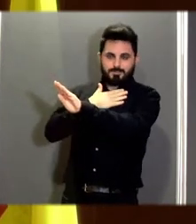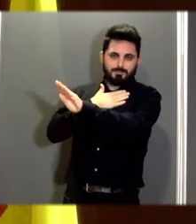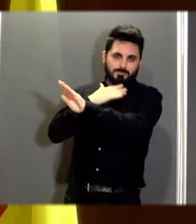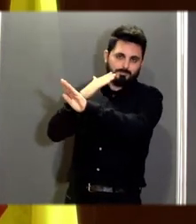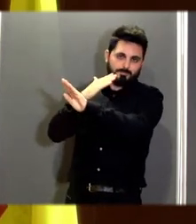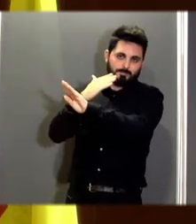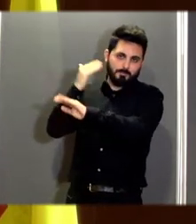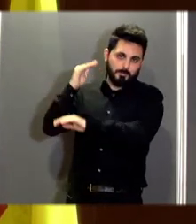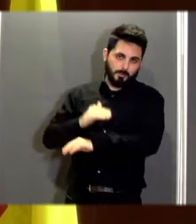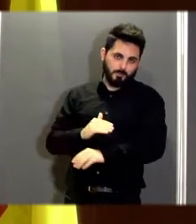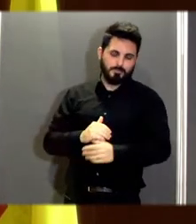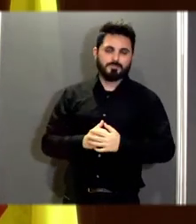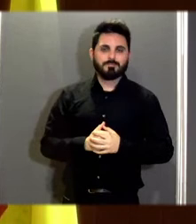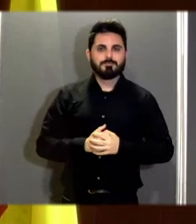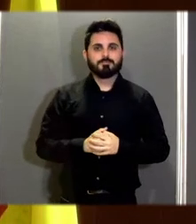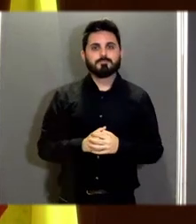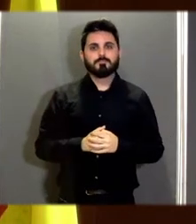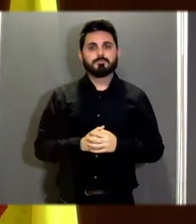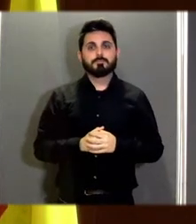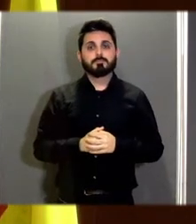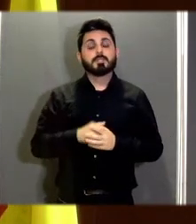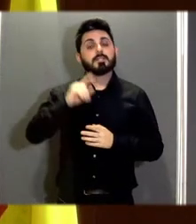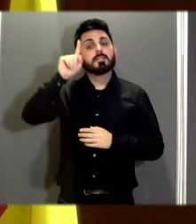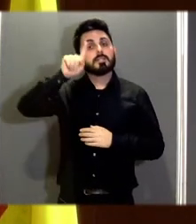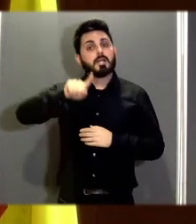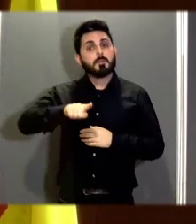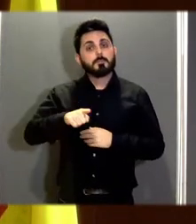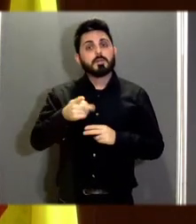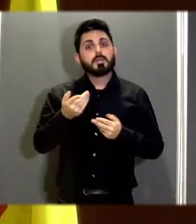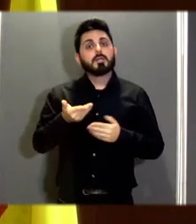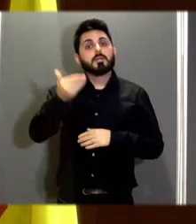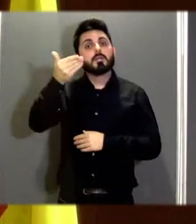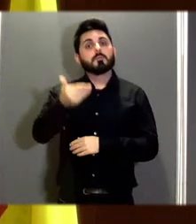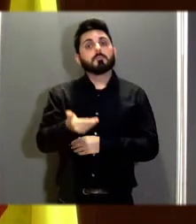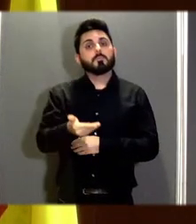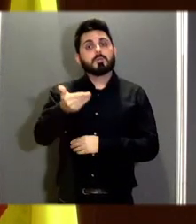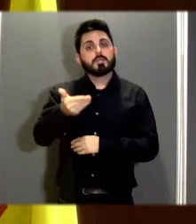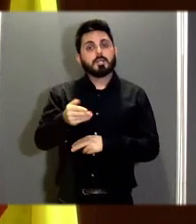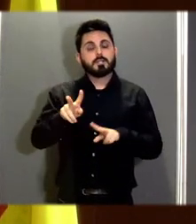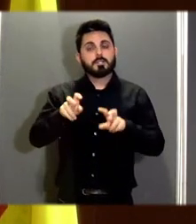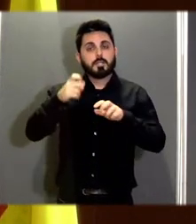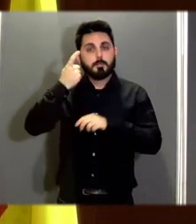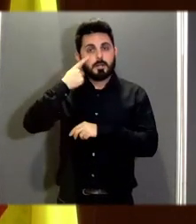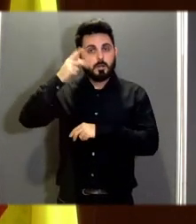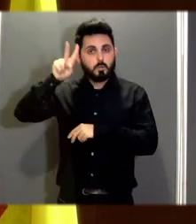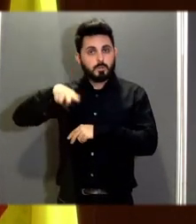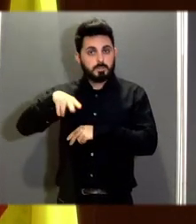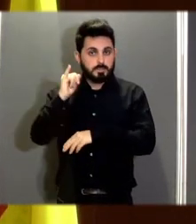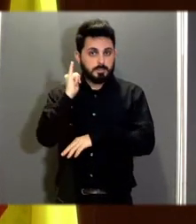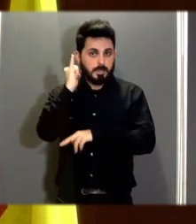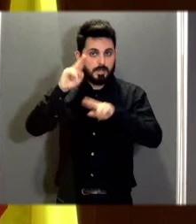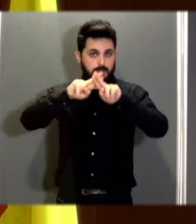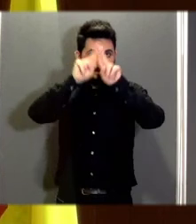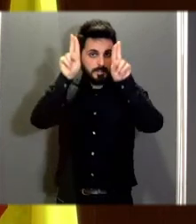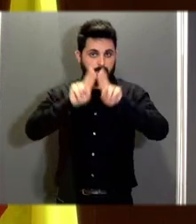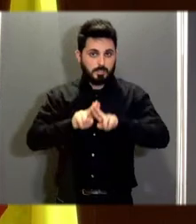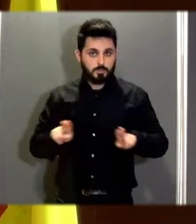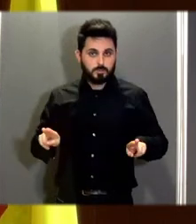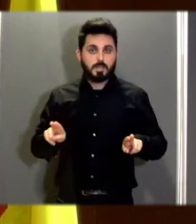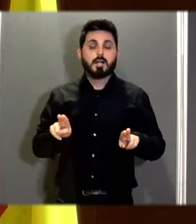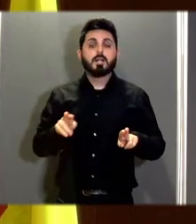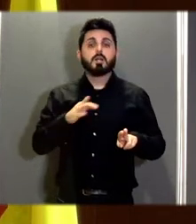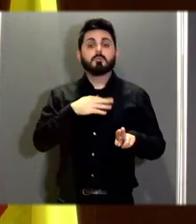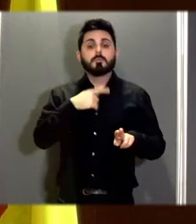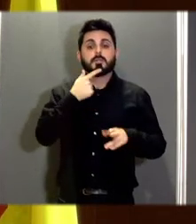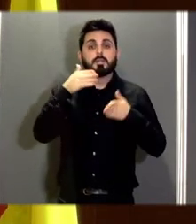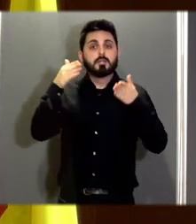supraestatal. A tenir en compte també que en el reconeixement de la internacional no només hem de parlar d'estats, hem de també posar el